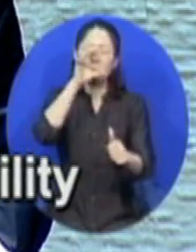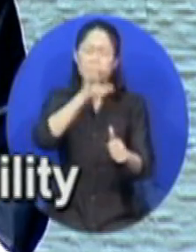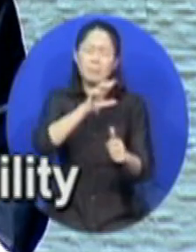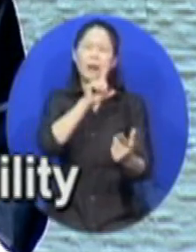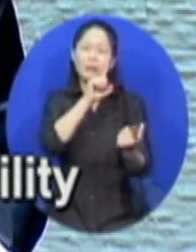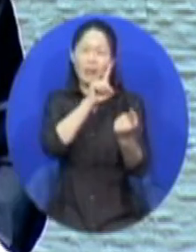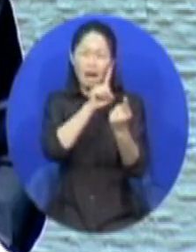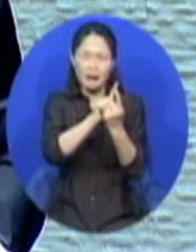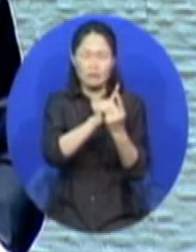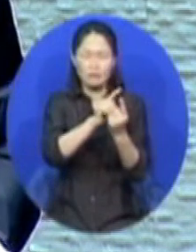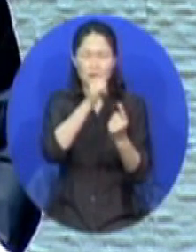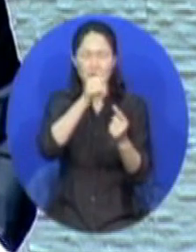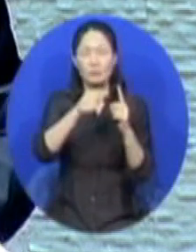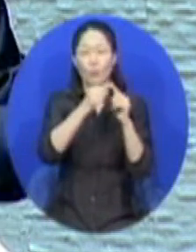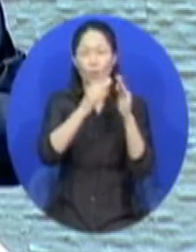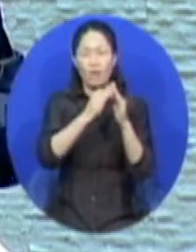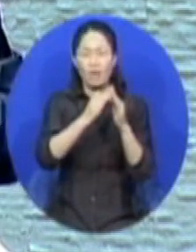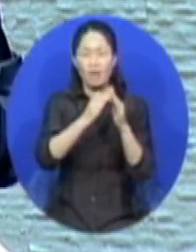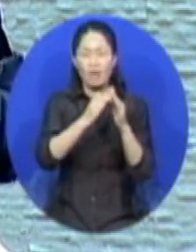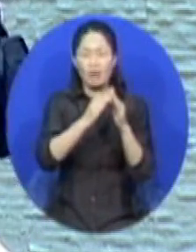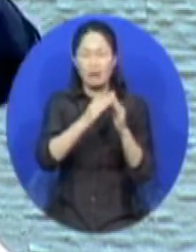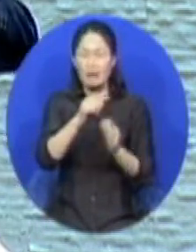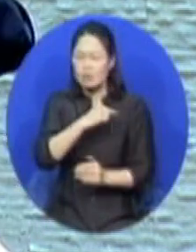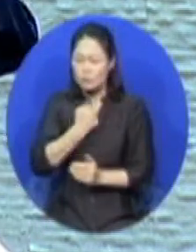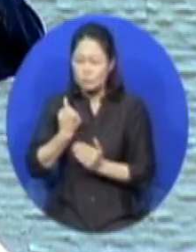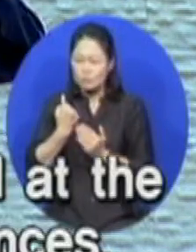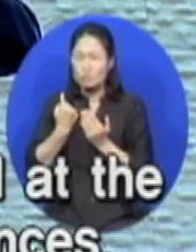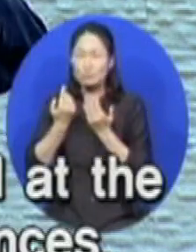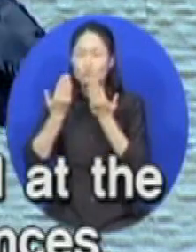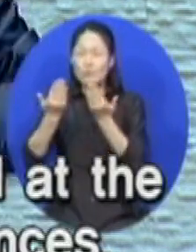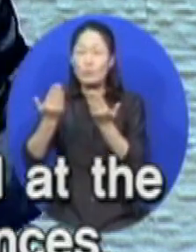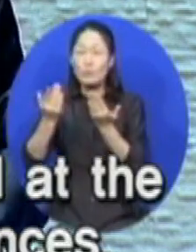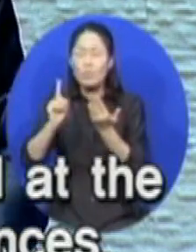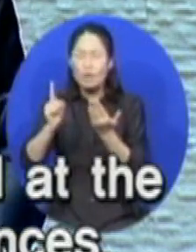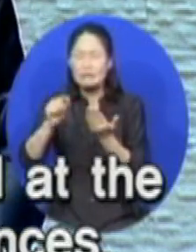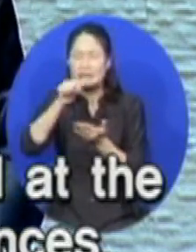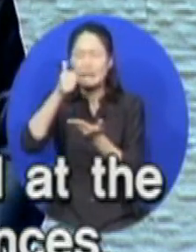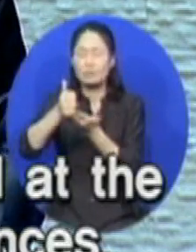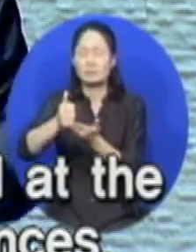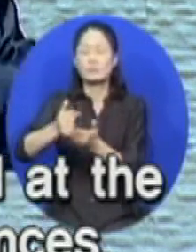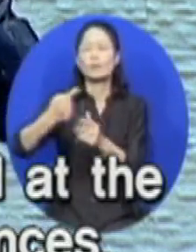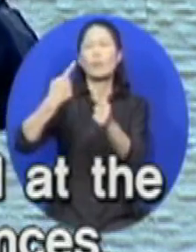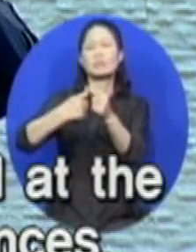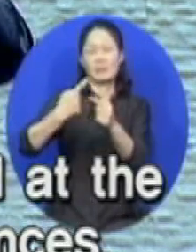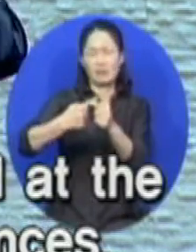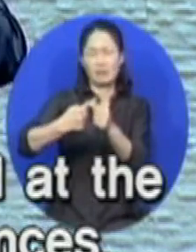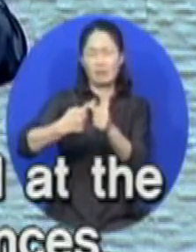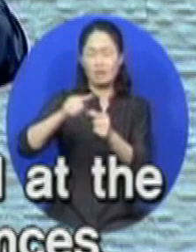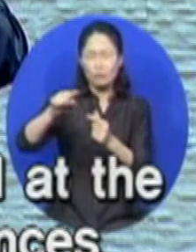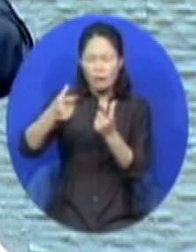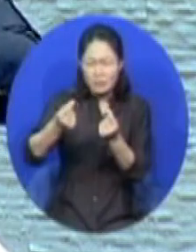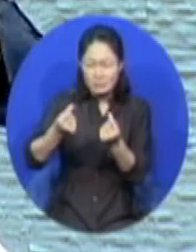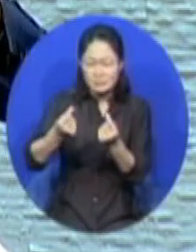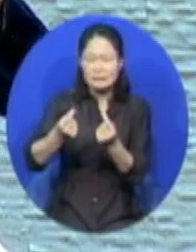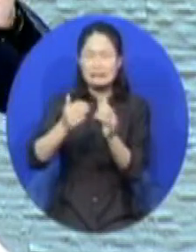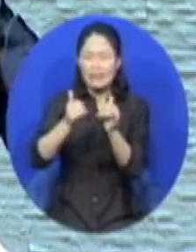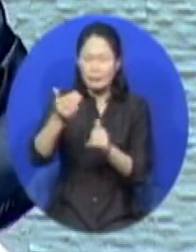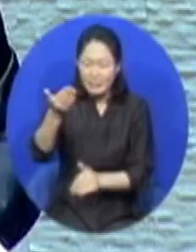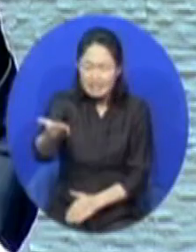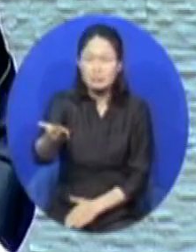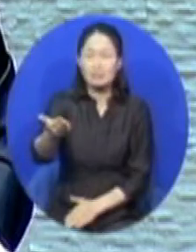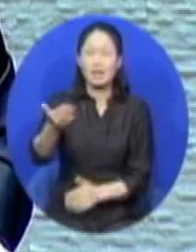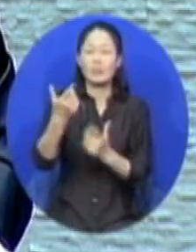교회입니다 순조 하면 일순 이에요 그분이 정신이 바로 그 사람입니다 이렇게